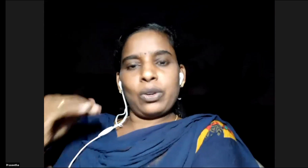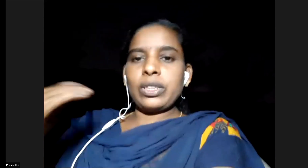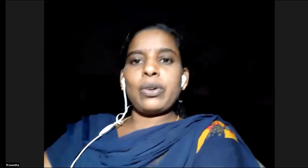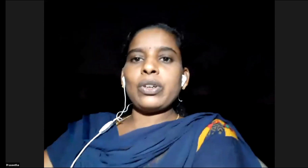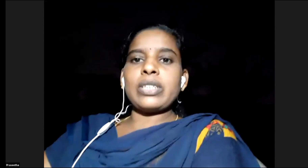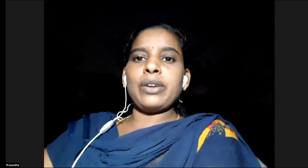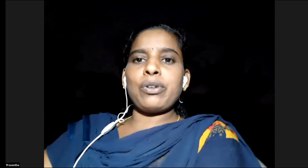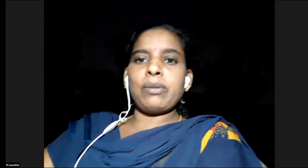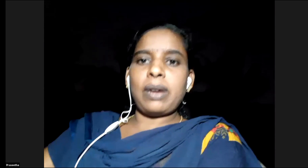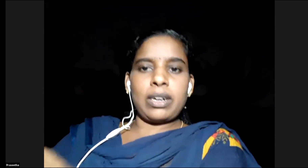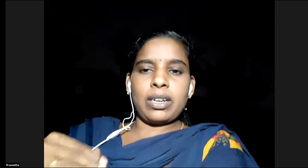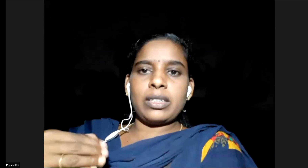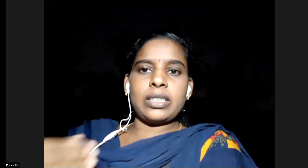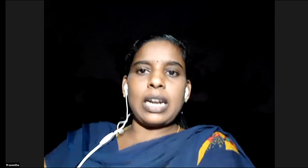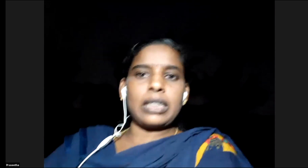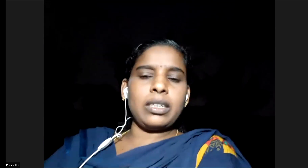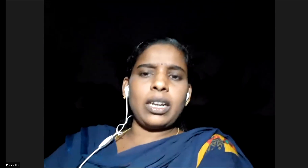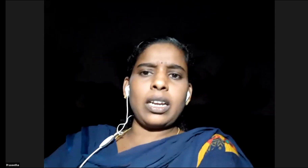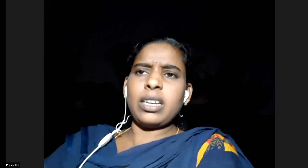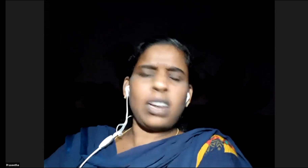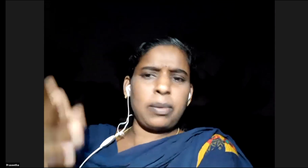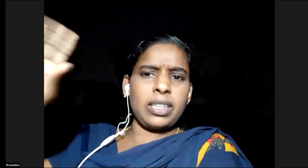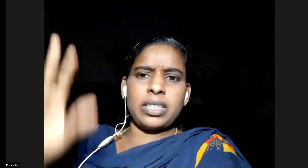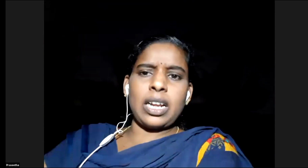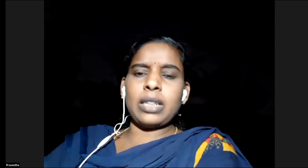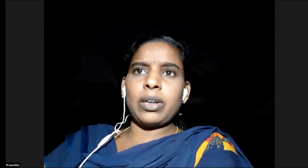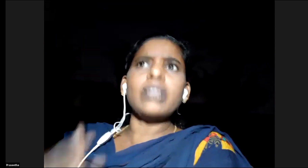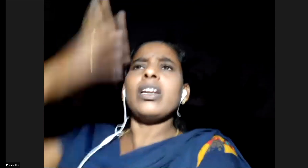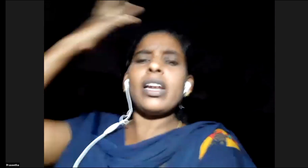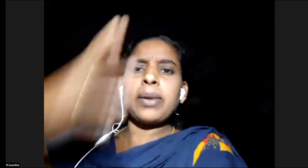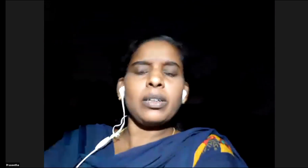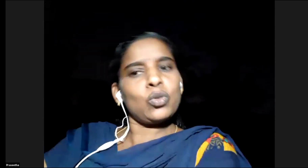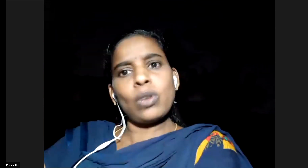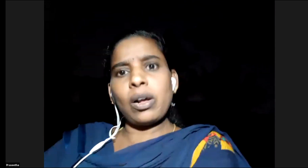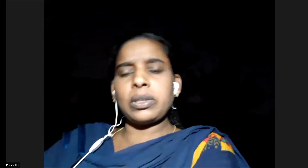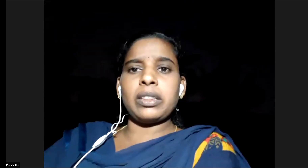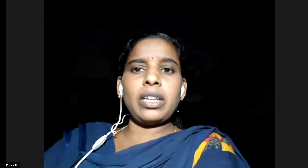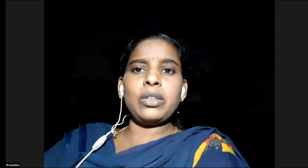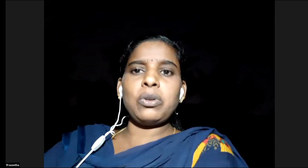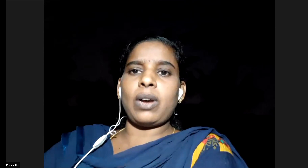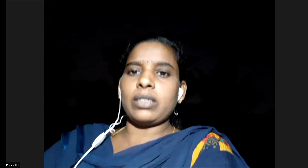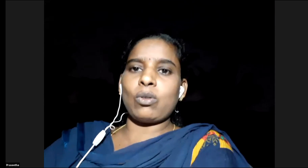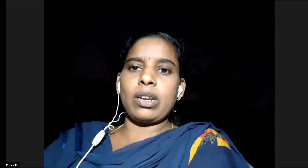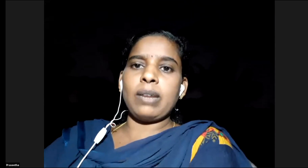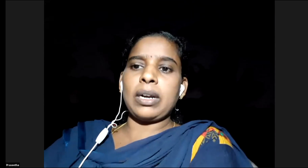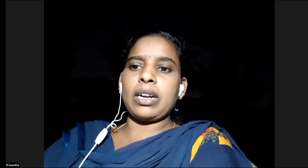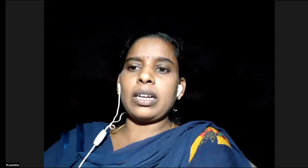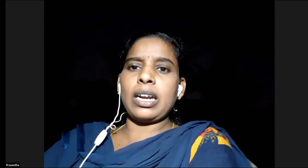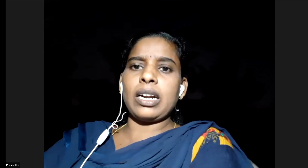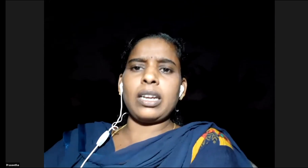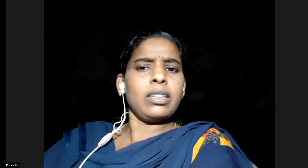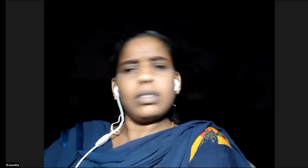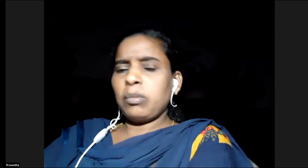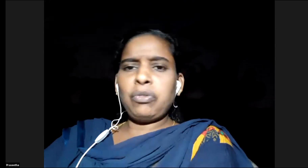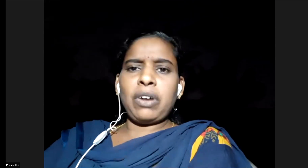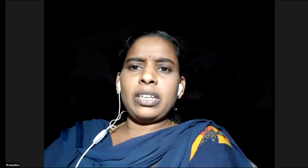അങ്ങനെയൊക്കെയാണ്. ഓരോരുത്തർക്ക് ഓരോ സൈൻ കൊടുക്കും. അവർക്ക് അത് ഇഷ്ടമല്ലാത്തതുണ്ടെങ്കിൽ ആ പറഞ്ഞത് ഇഷ്ടമല്ലാന്ന് പറയും. എന്തിനാ എന്നെ പറയുന്നത്? ചൂടാവും, നന്നായിട്ട് ചൂടാവും. ഹൈസ്കൂളിലെ മക്കളൊക്കെ